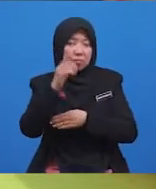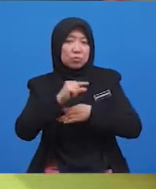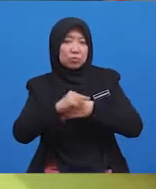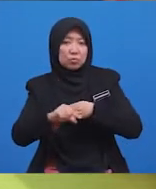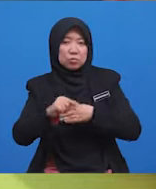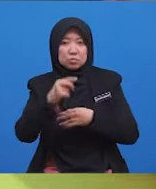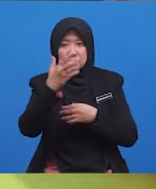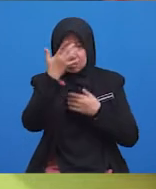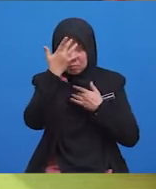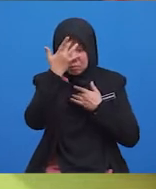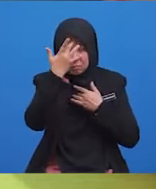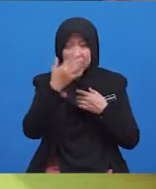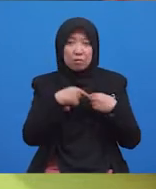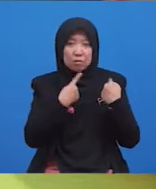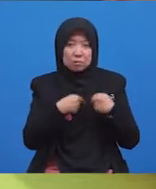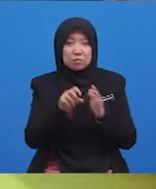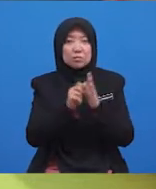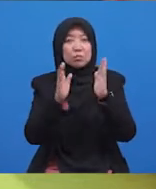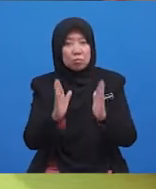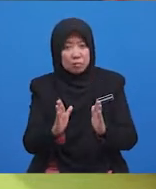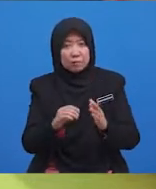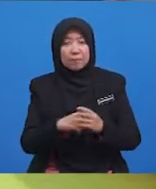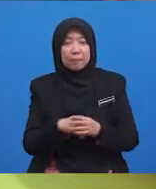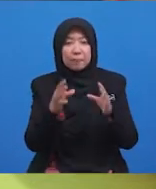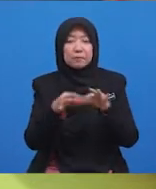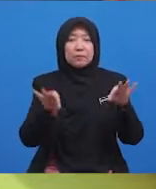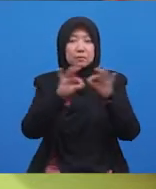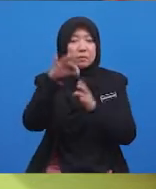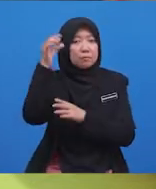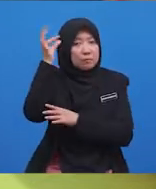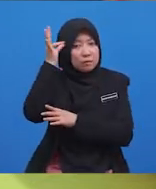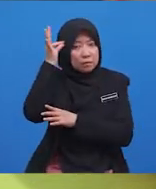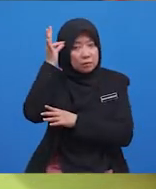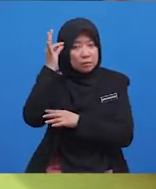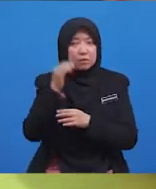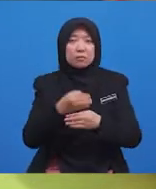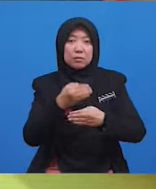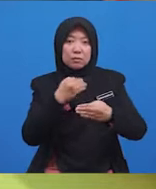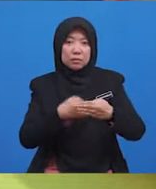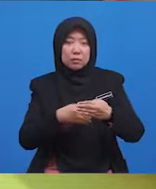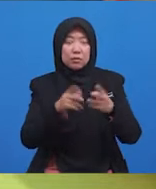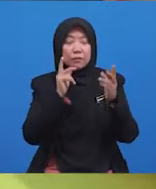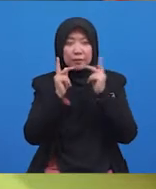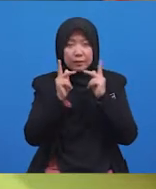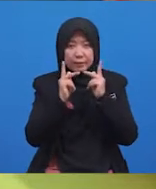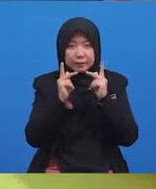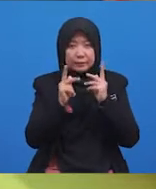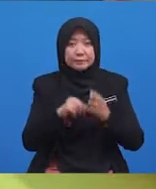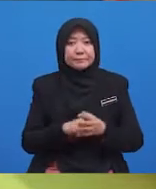hati seseorang. Maka, amatlah penting untuk kita berfikir dahulu sebelum